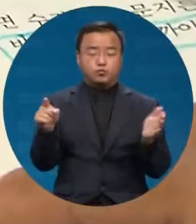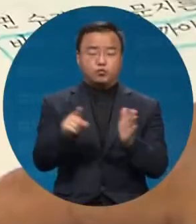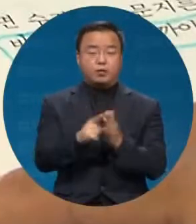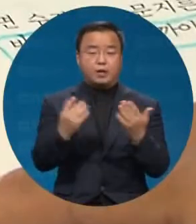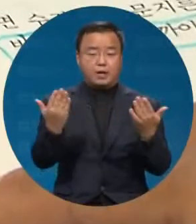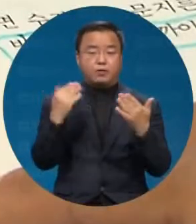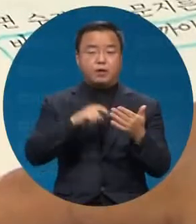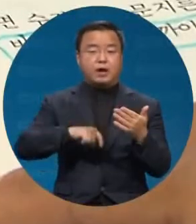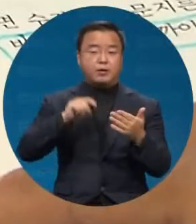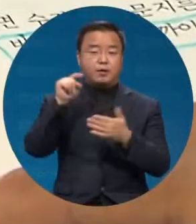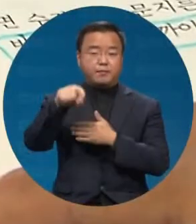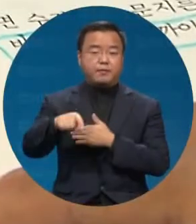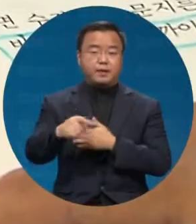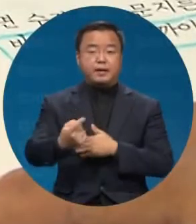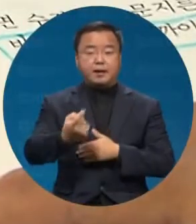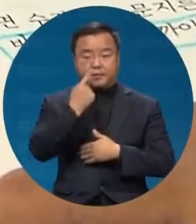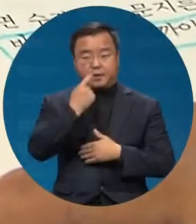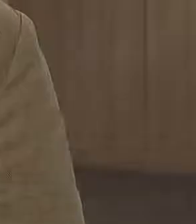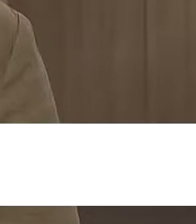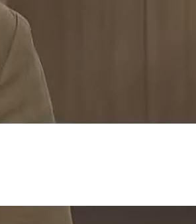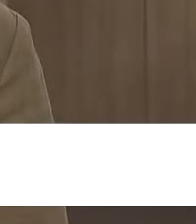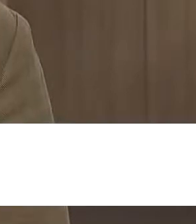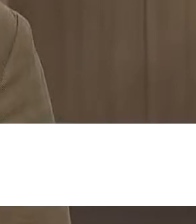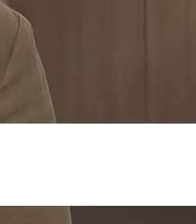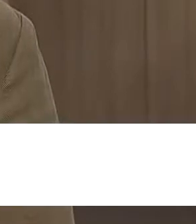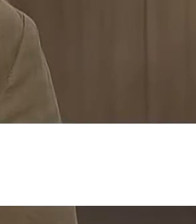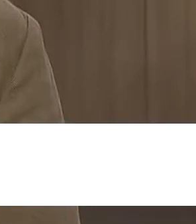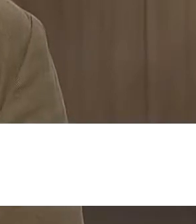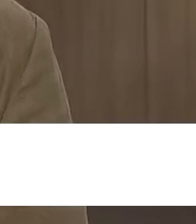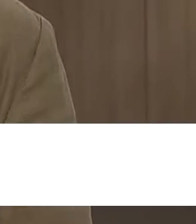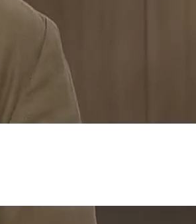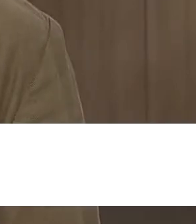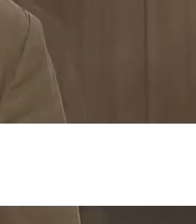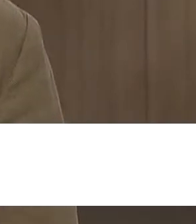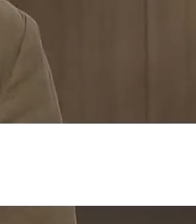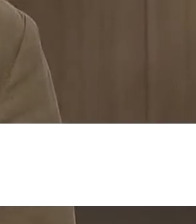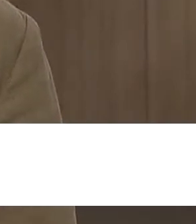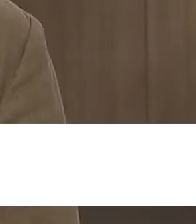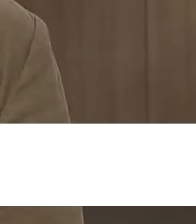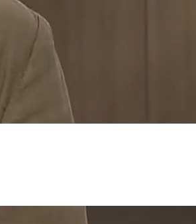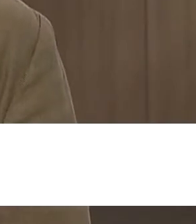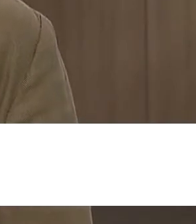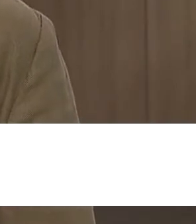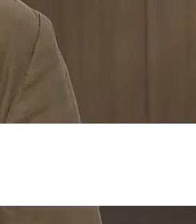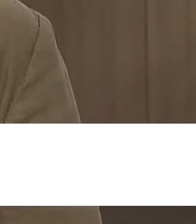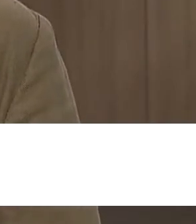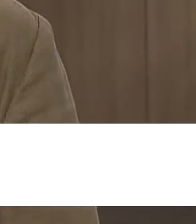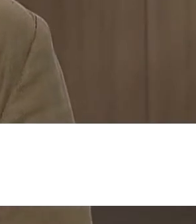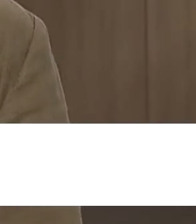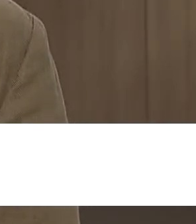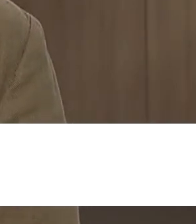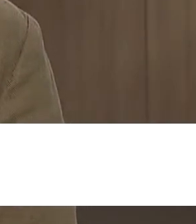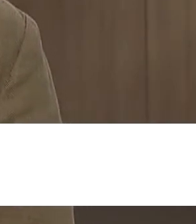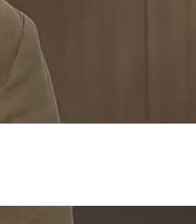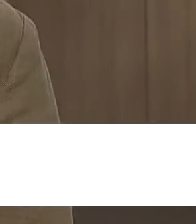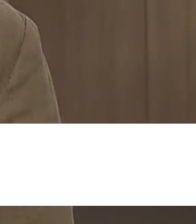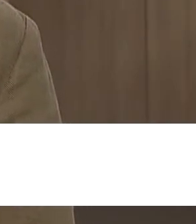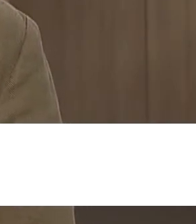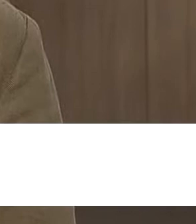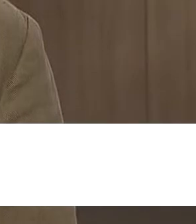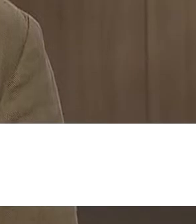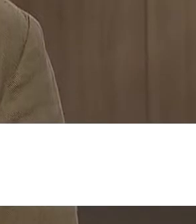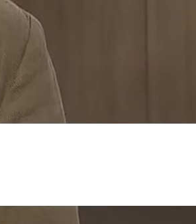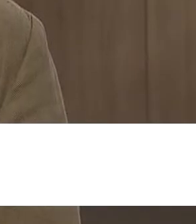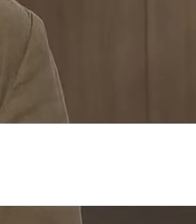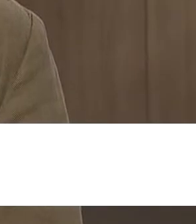이어갑니다 조상 아서 주민들의 제공하기 위해서는 노력하고 있고 우리 나무가 산업 차 타 넣자 원인이 5